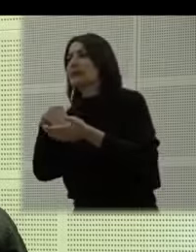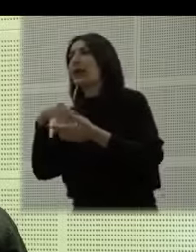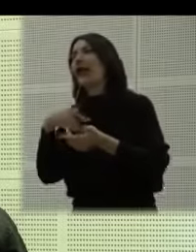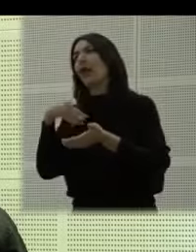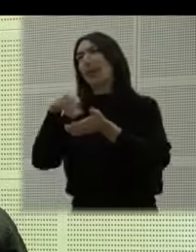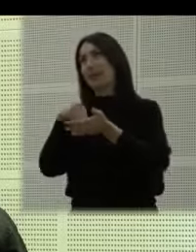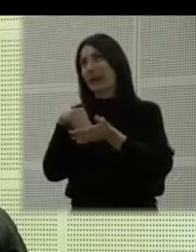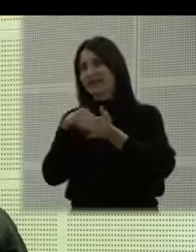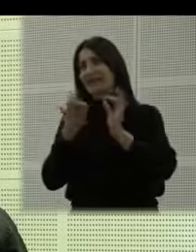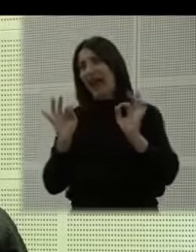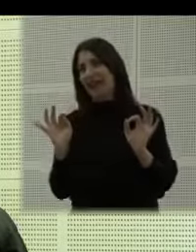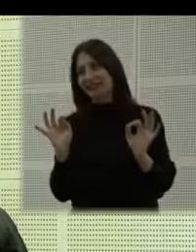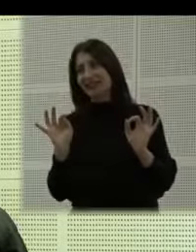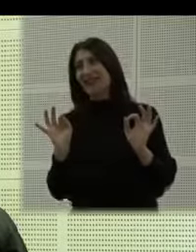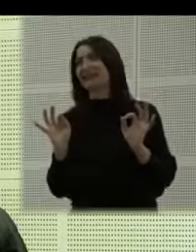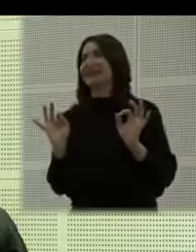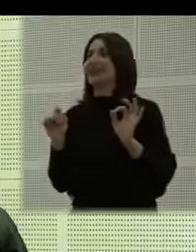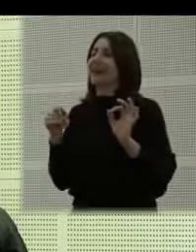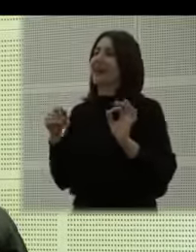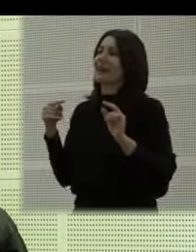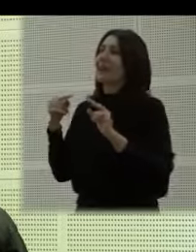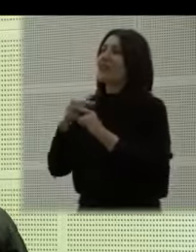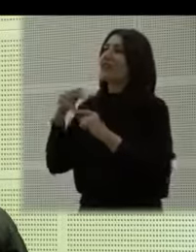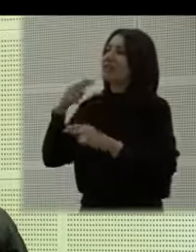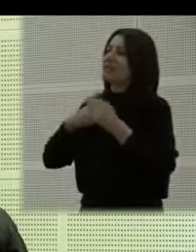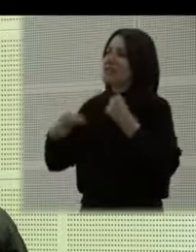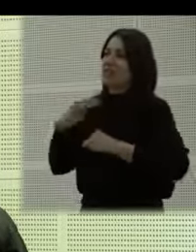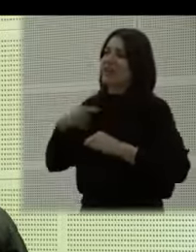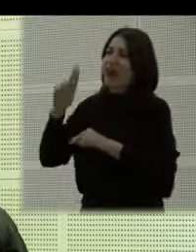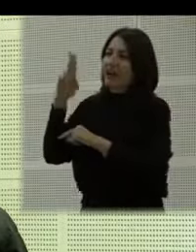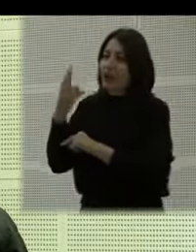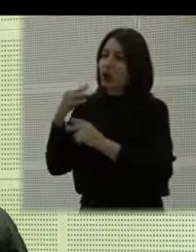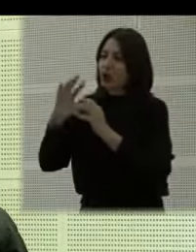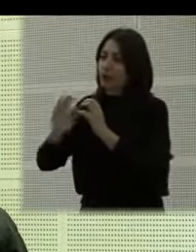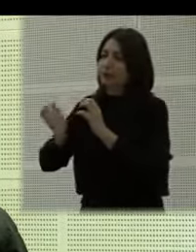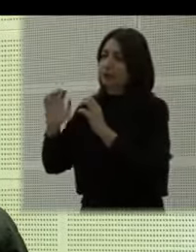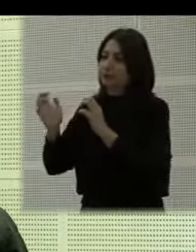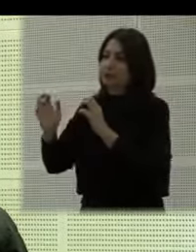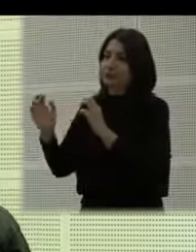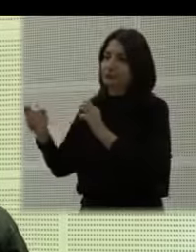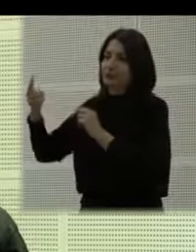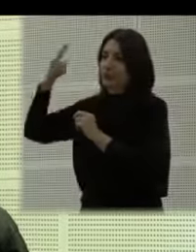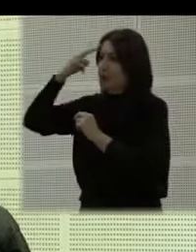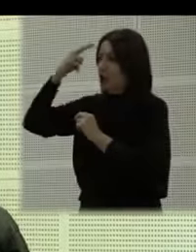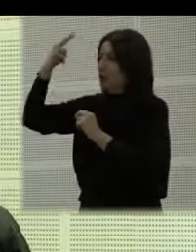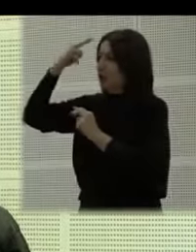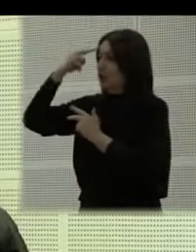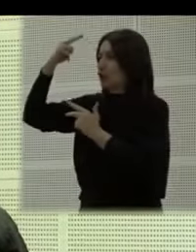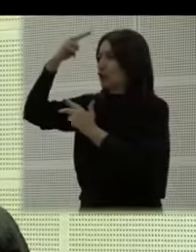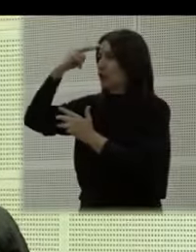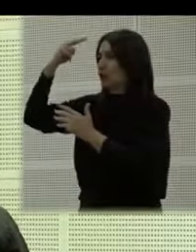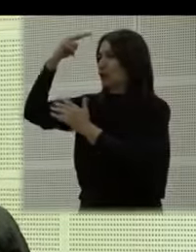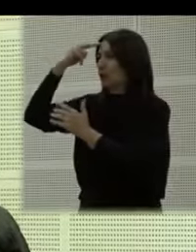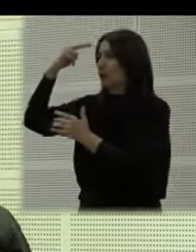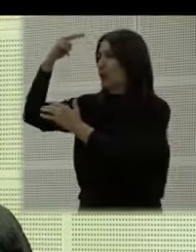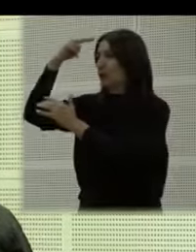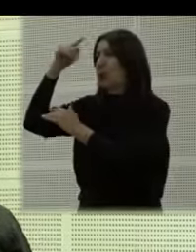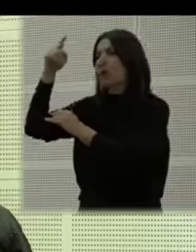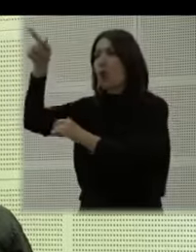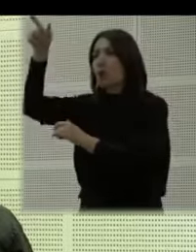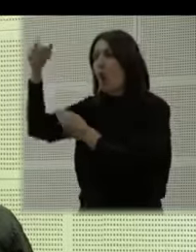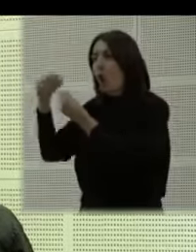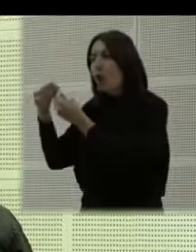presente, quello che mi scriveva ricchione, insomma, quello che mi fa, una volta mi ha fatto venire il desiderio di lasciare la